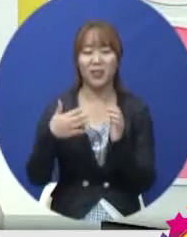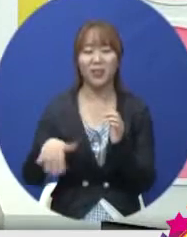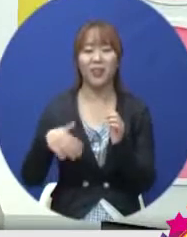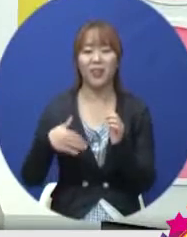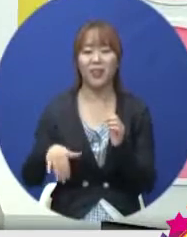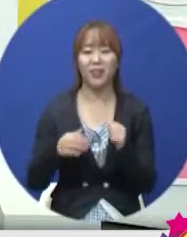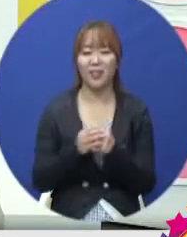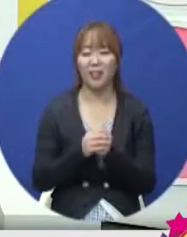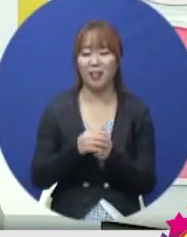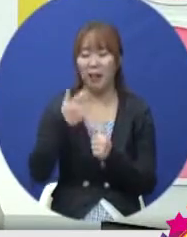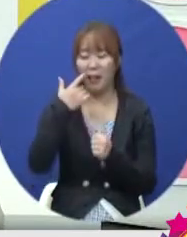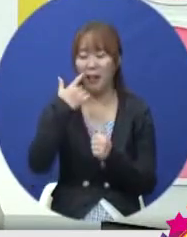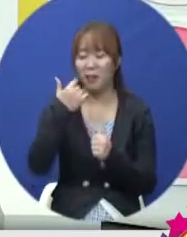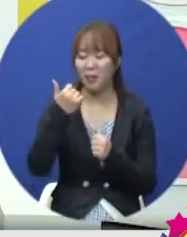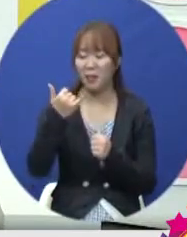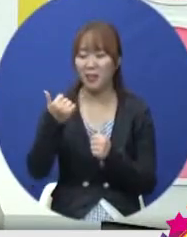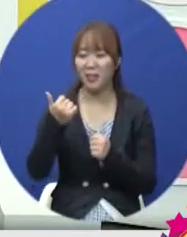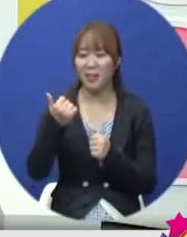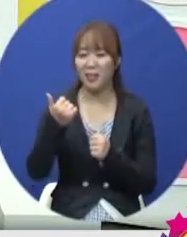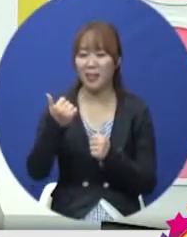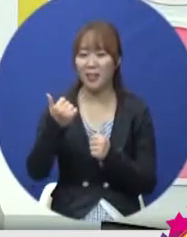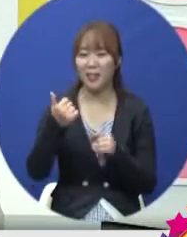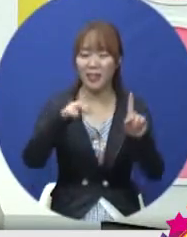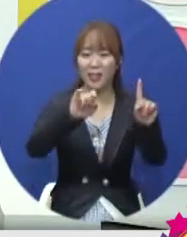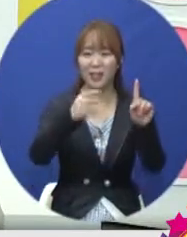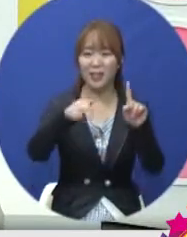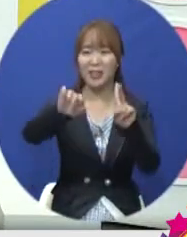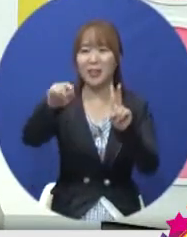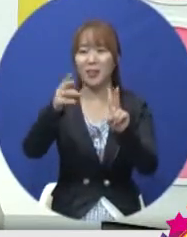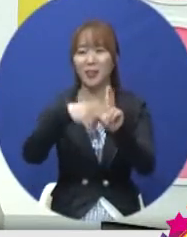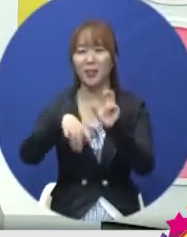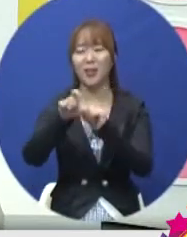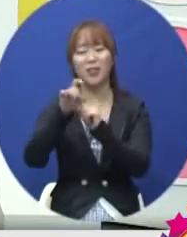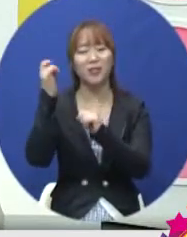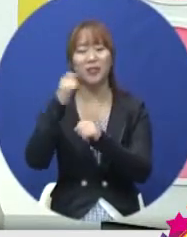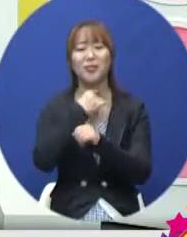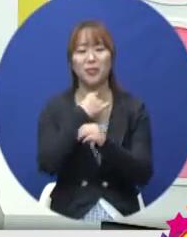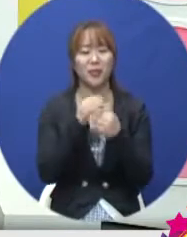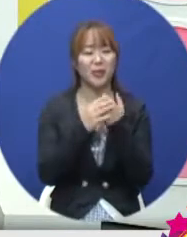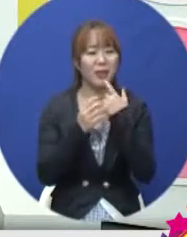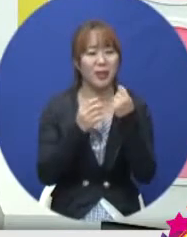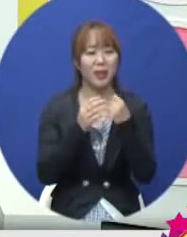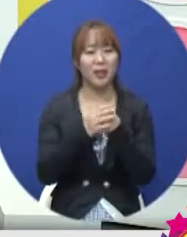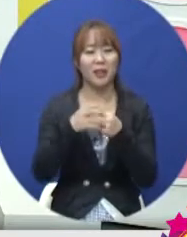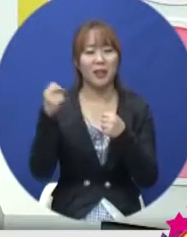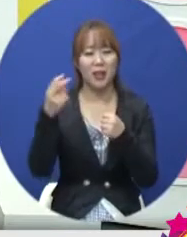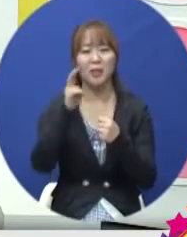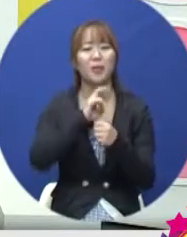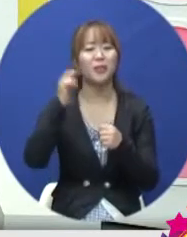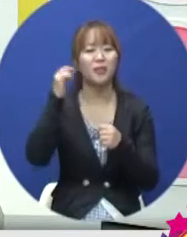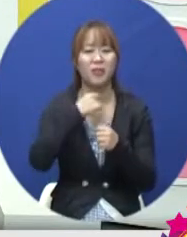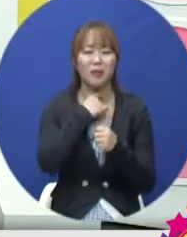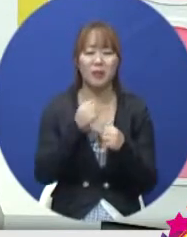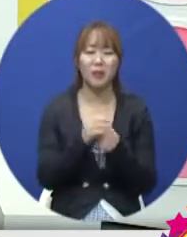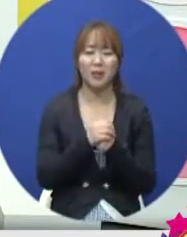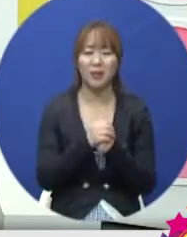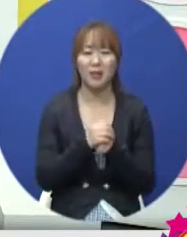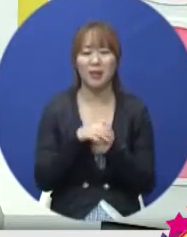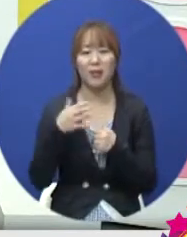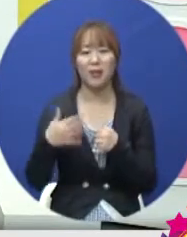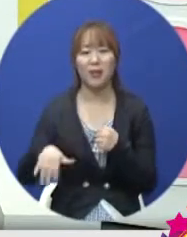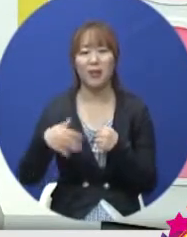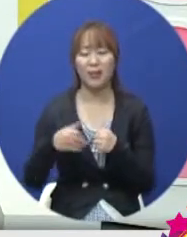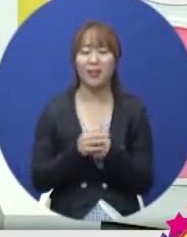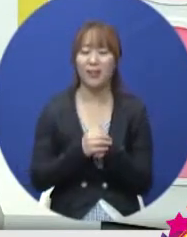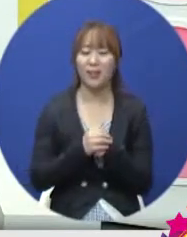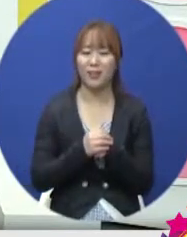야, 우리 아버님은 1절이 아니라 2절을 더 듣고 싶은 생각이 들었어요. 금방 노래를. 그리고 앵콜 또 하고 싶어요. 어. 야, 아. 너무